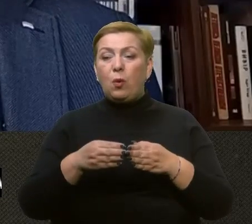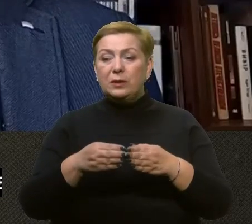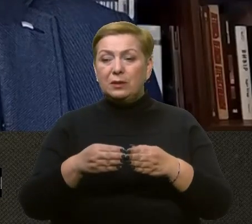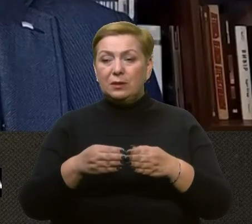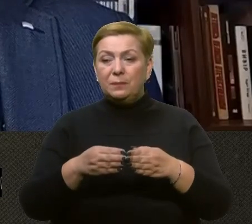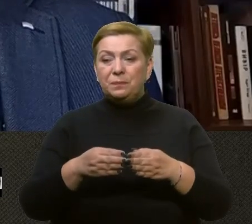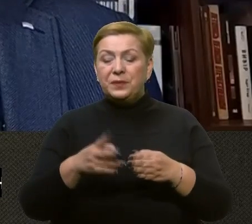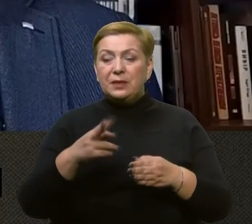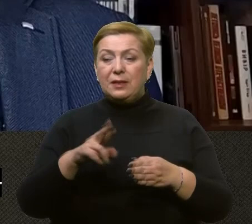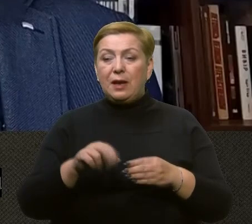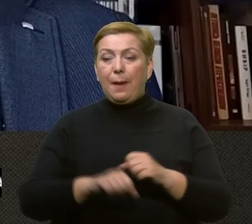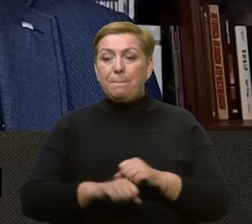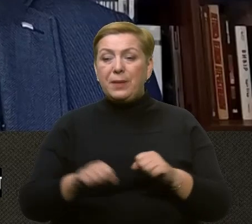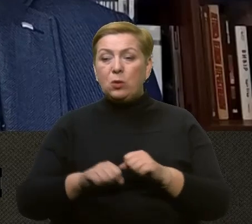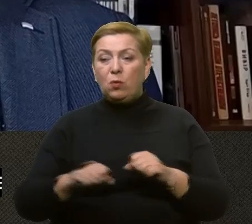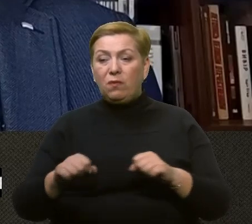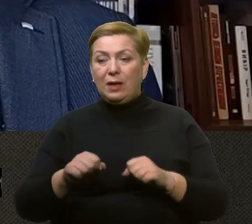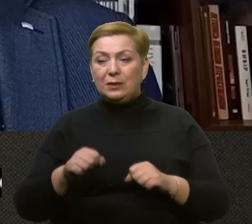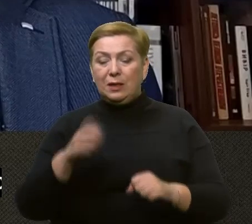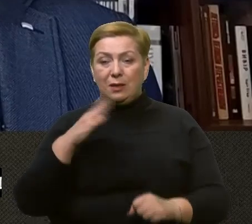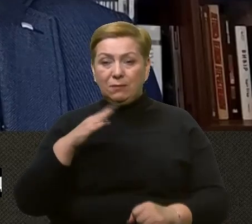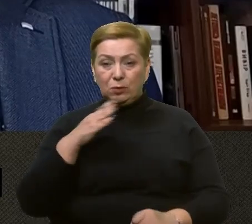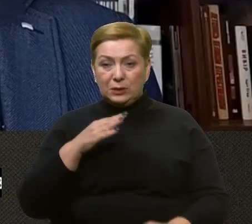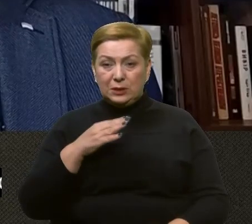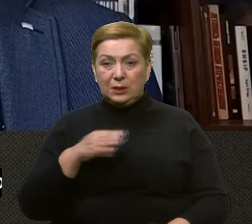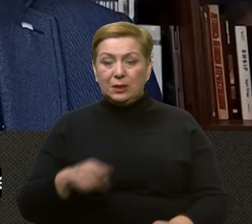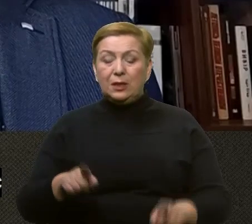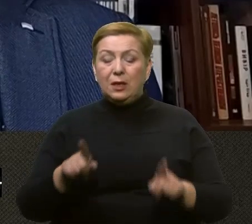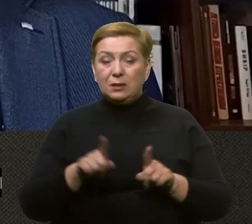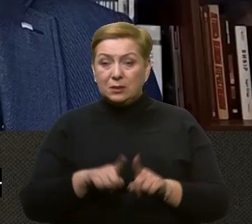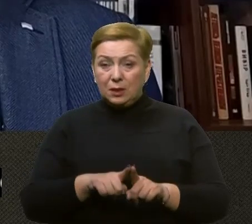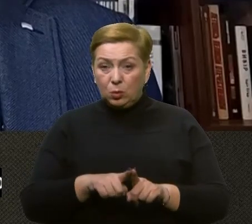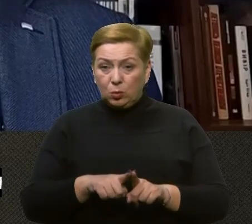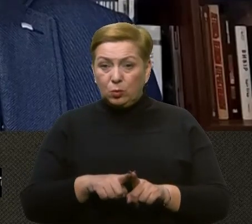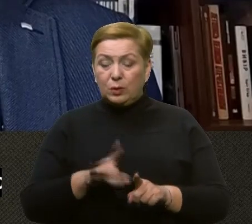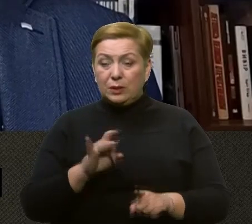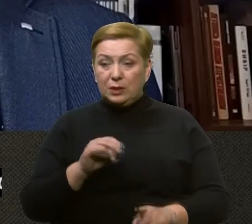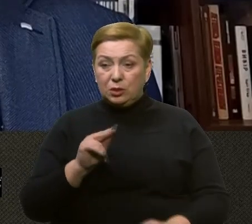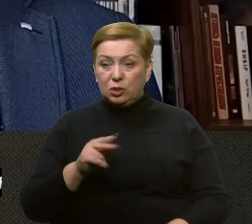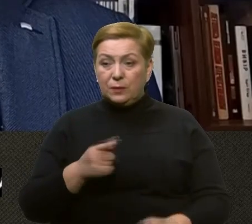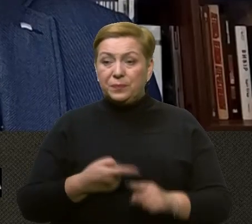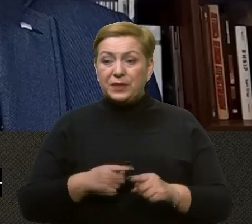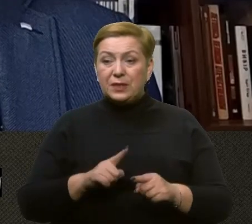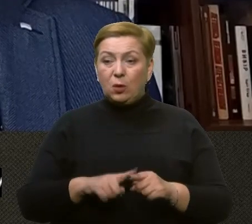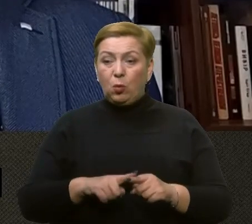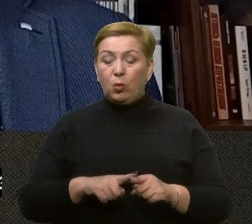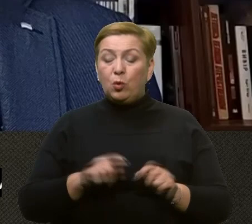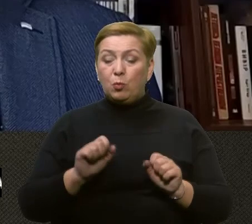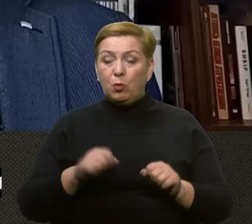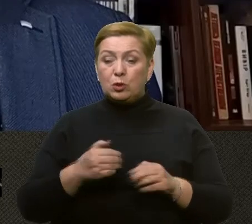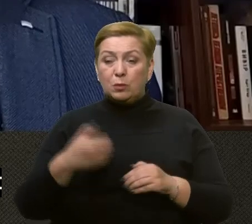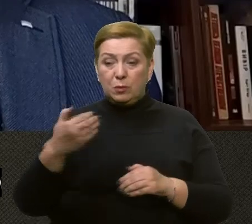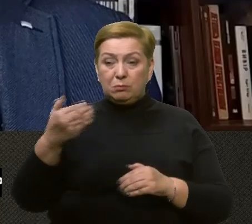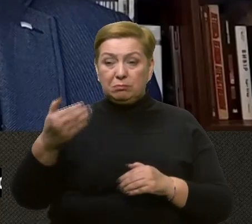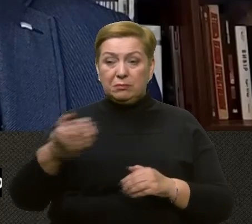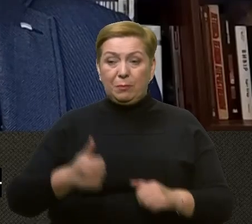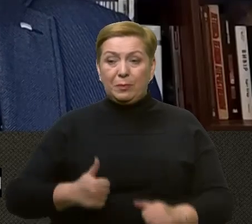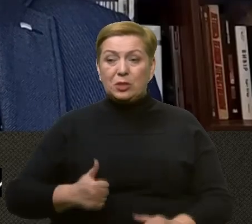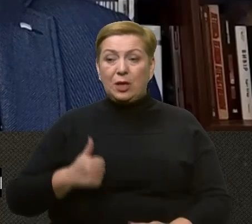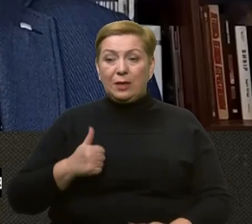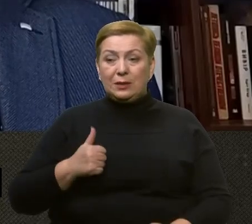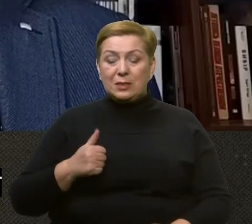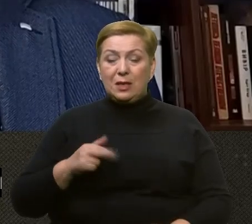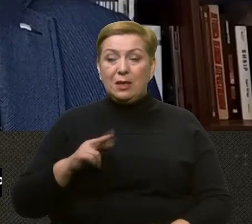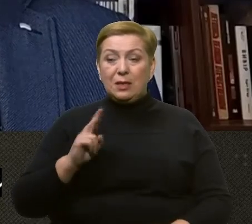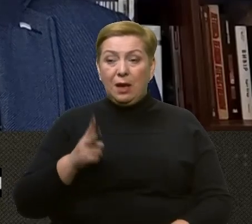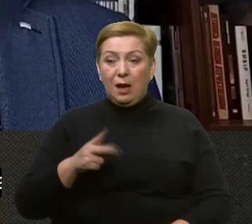воді, ну, такою річчю, якою ми насправді можемо в перспективі пишатися? І як, на вашу думку, він вплине на хід бойових